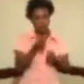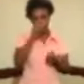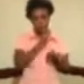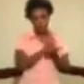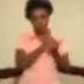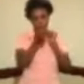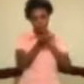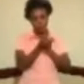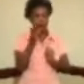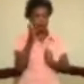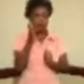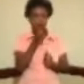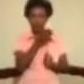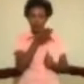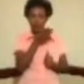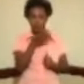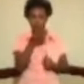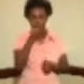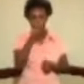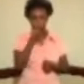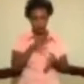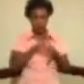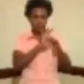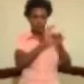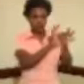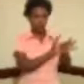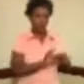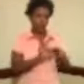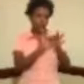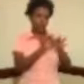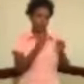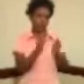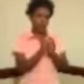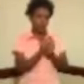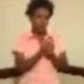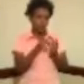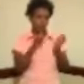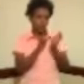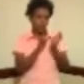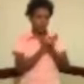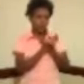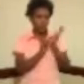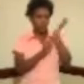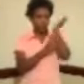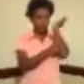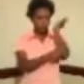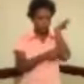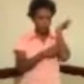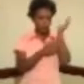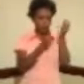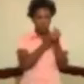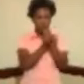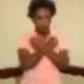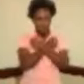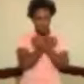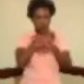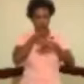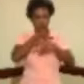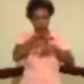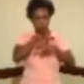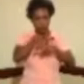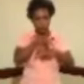en termes de coopérative, remembrement fictif. Paysans très attachés à Telly, la conserver type